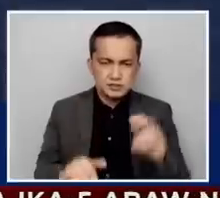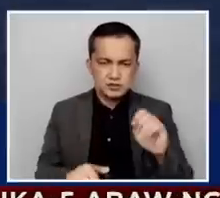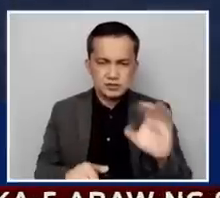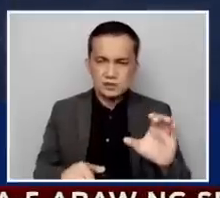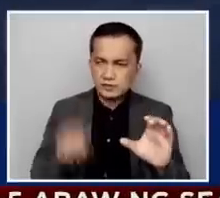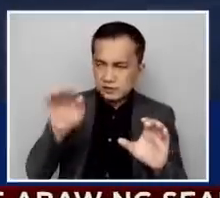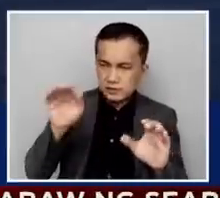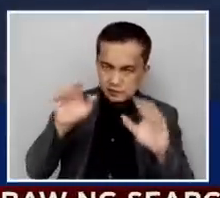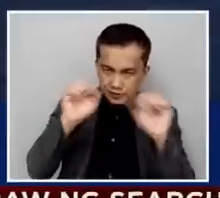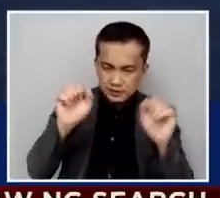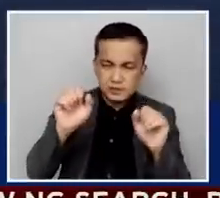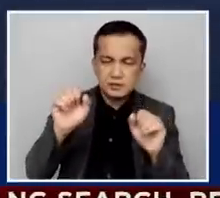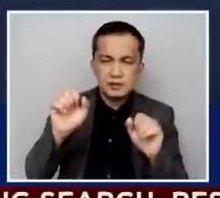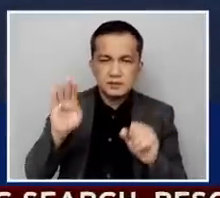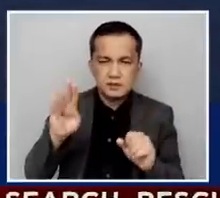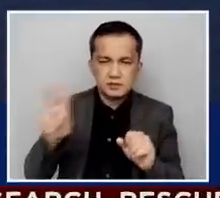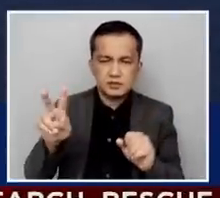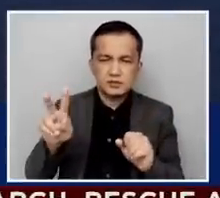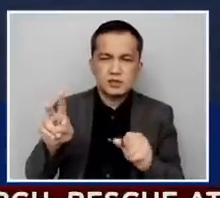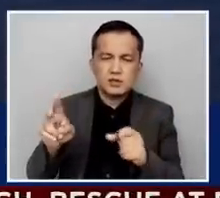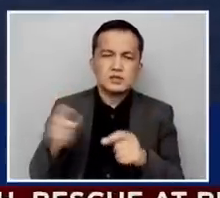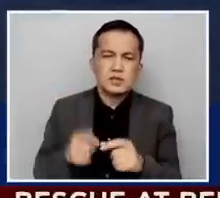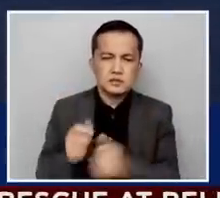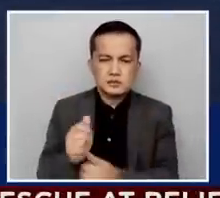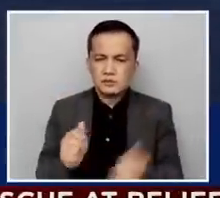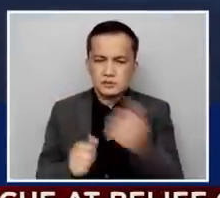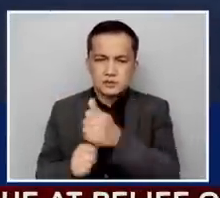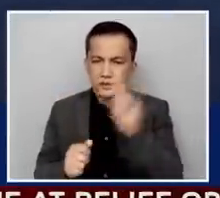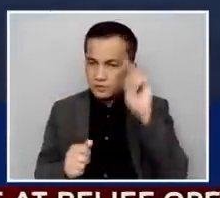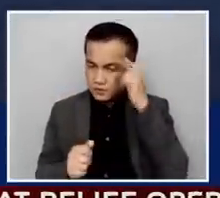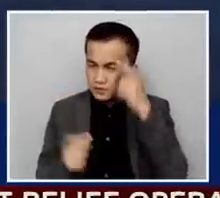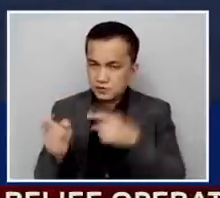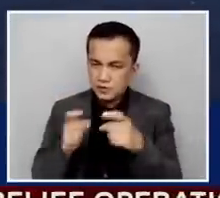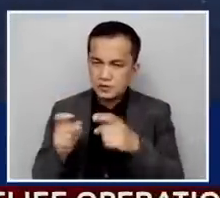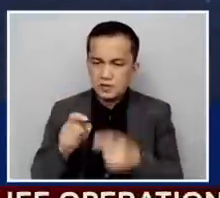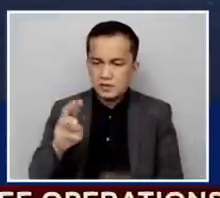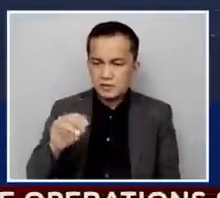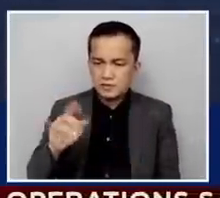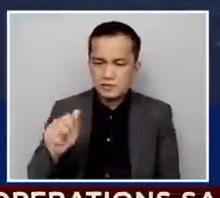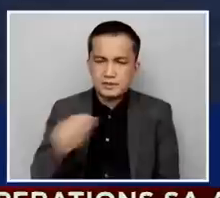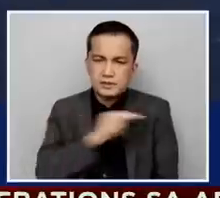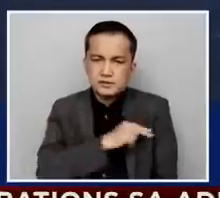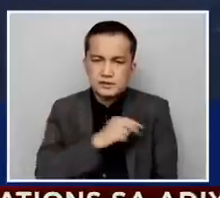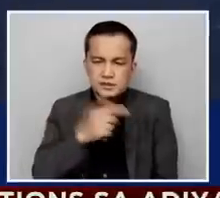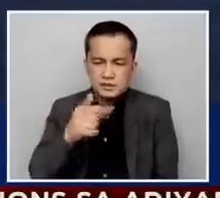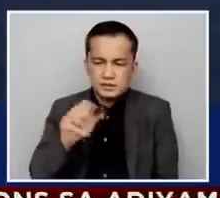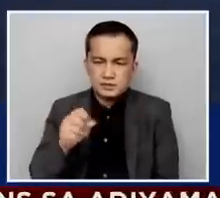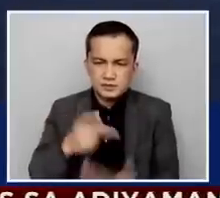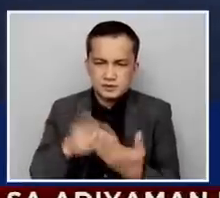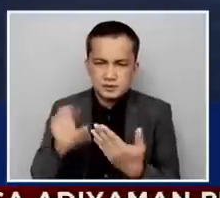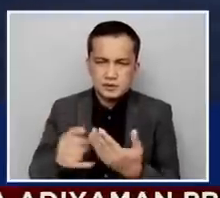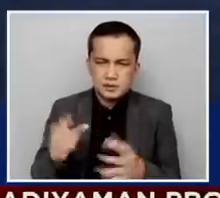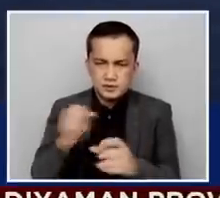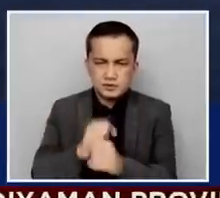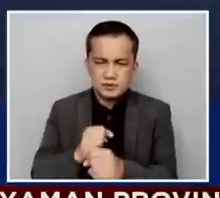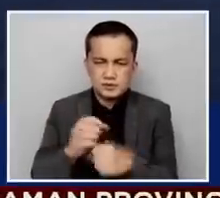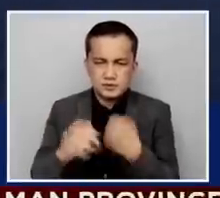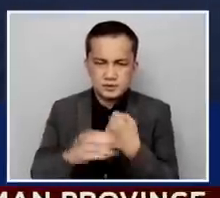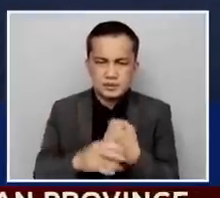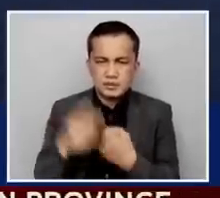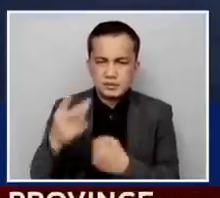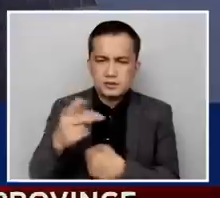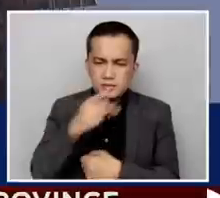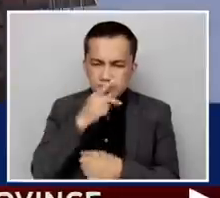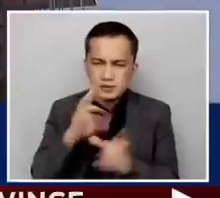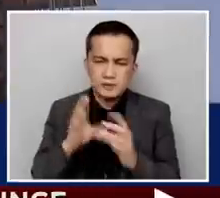na i-take over na ng gobyerno ang Malampaya Natural Gas Project sa pagtatapos ng kontrata sa dalawang pribadong kumpanya sa susunod